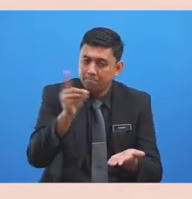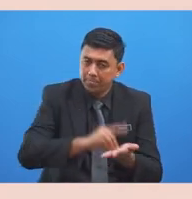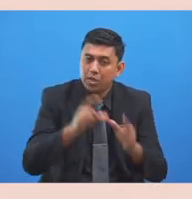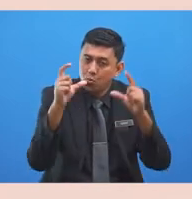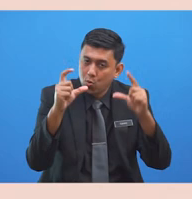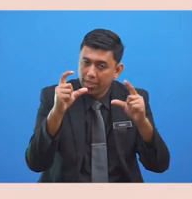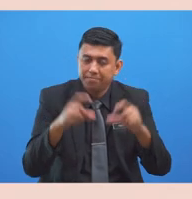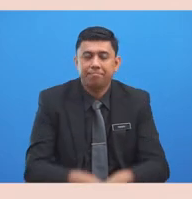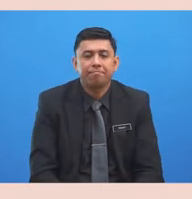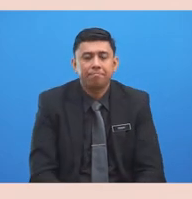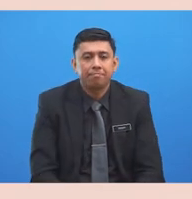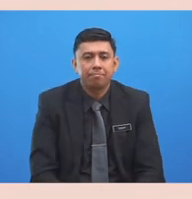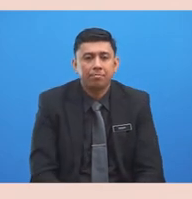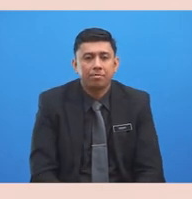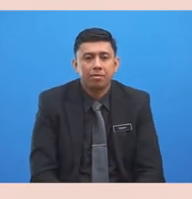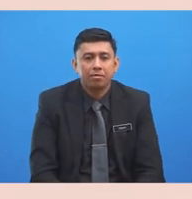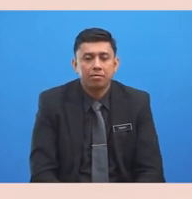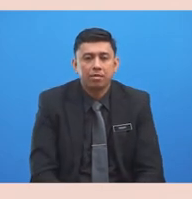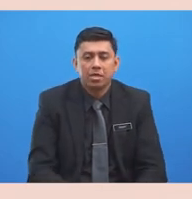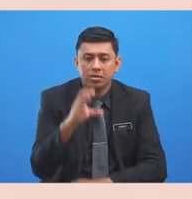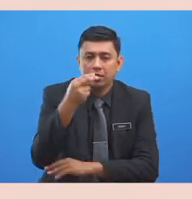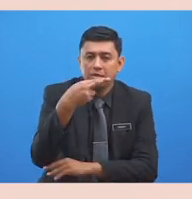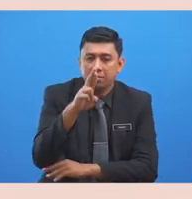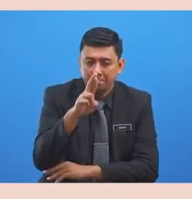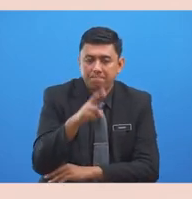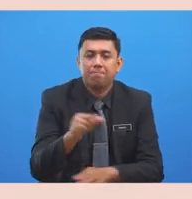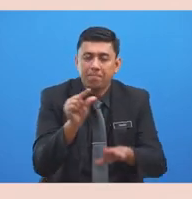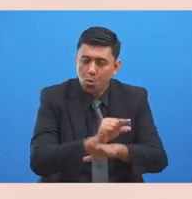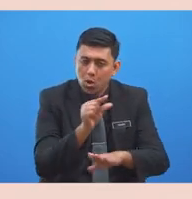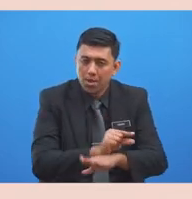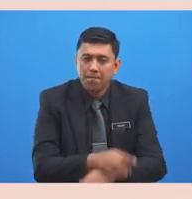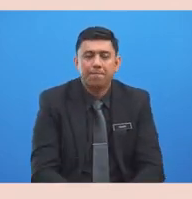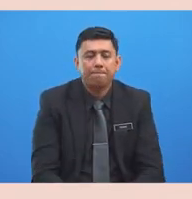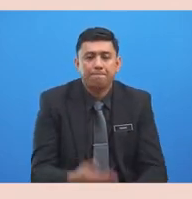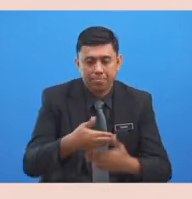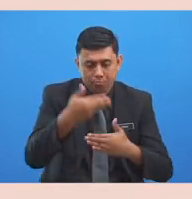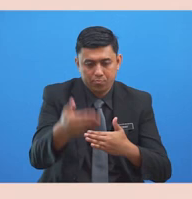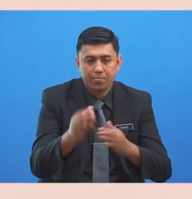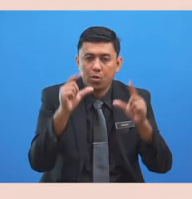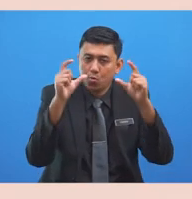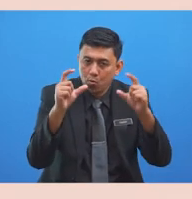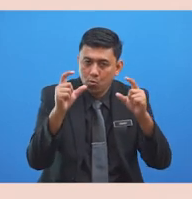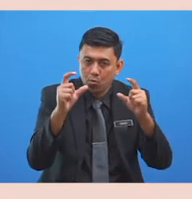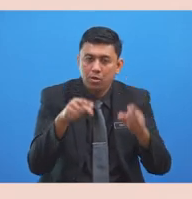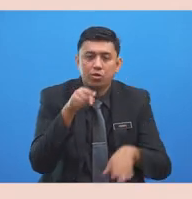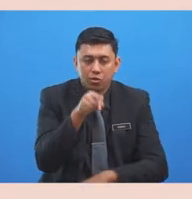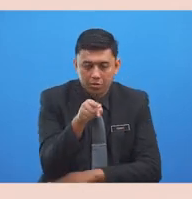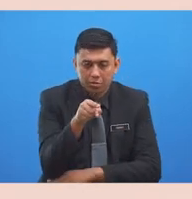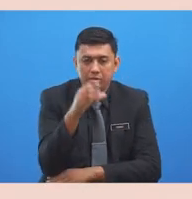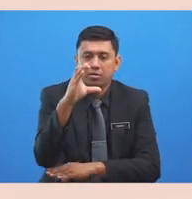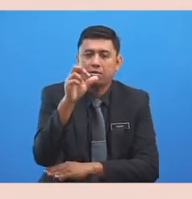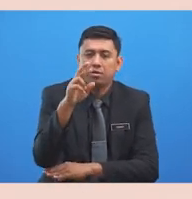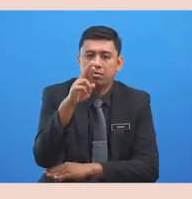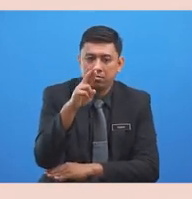kurungan. Jenis data char pula menggunakan next kurungan dot